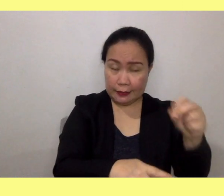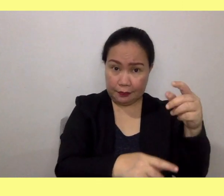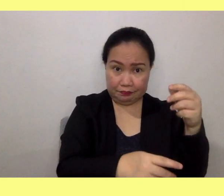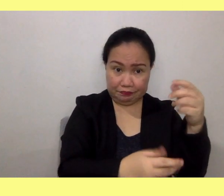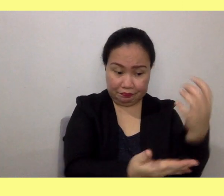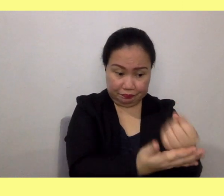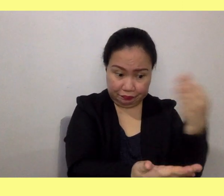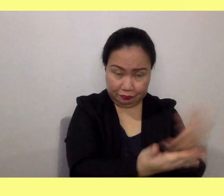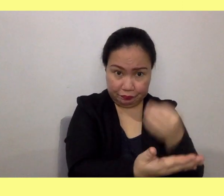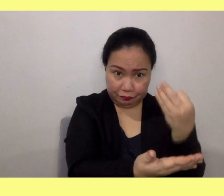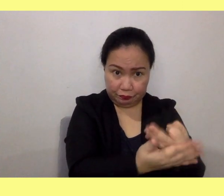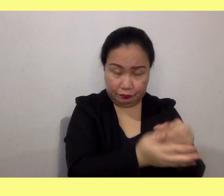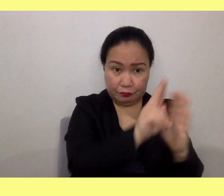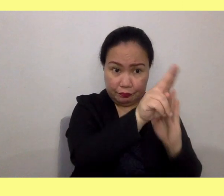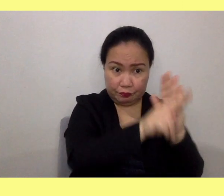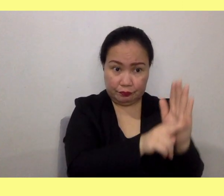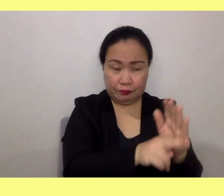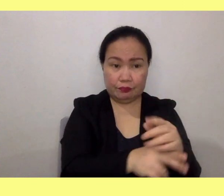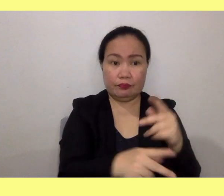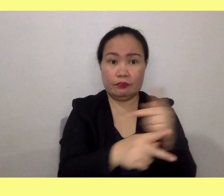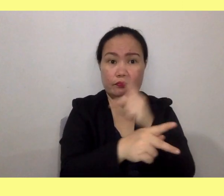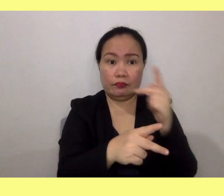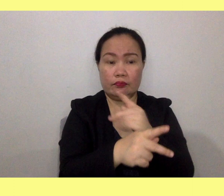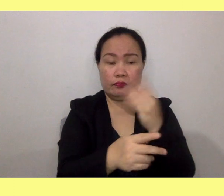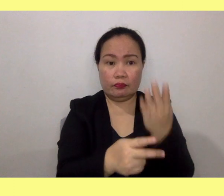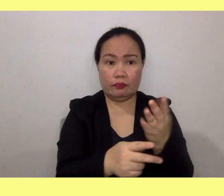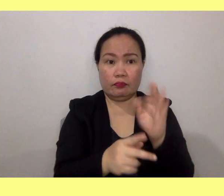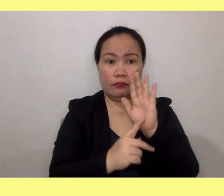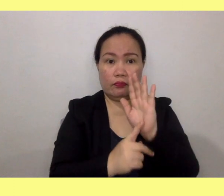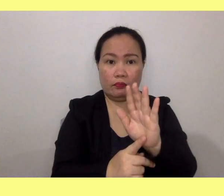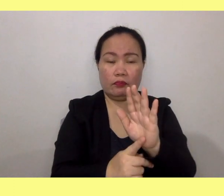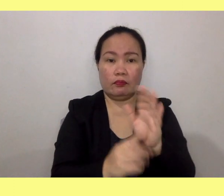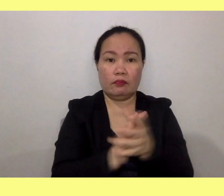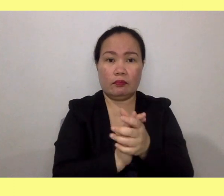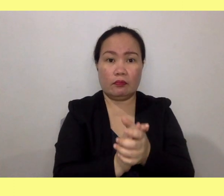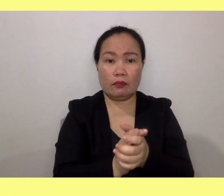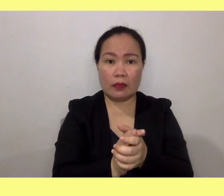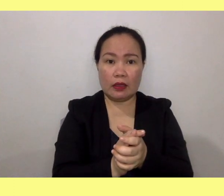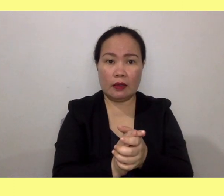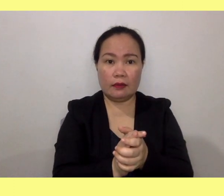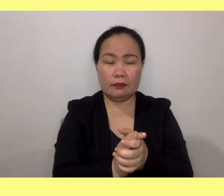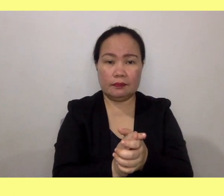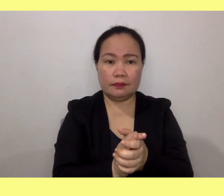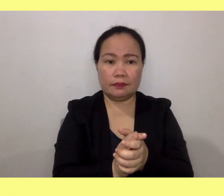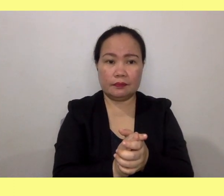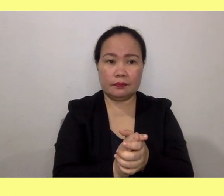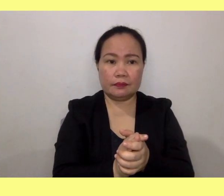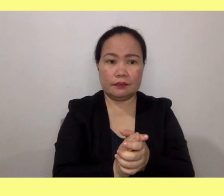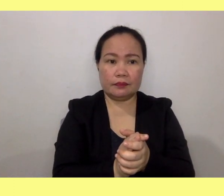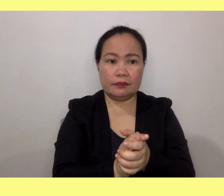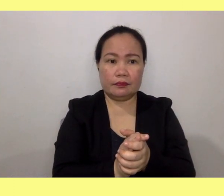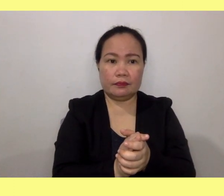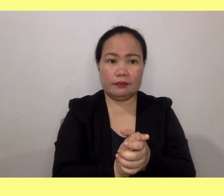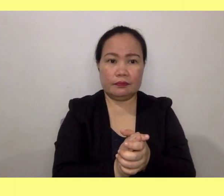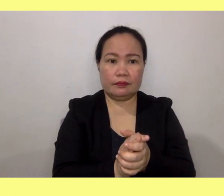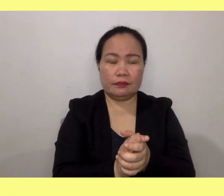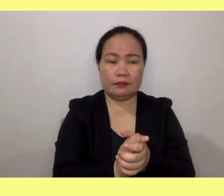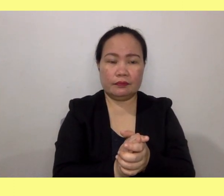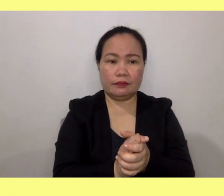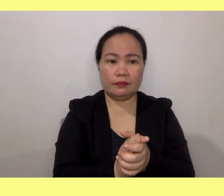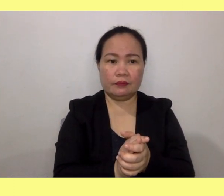siya mag-work doon. So, therefore, i-represent natin yung first job niya, yung number of hours